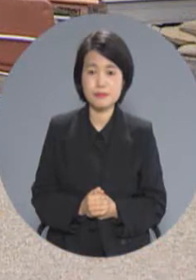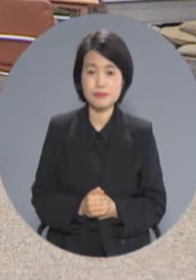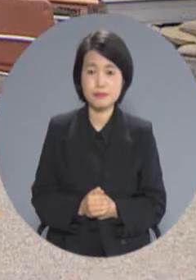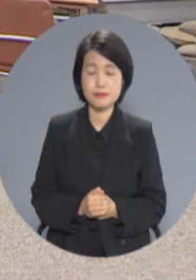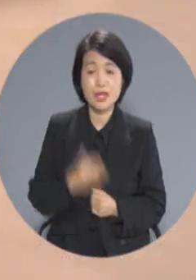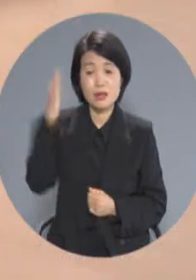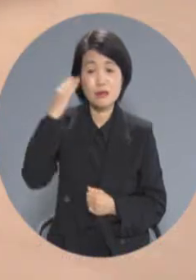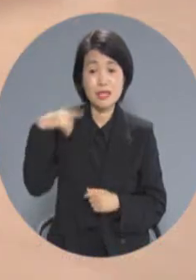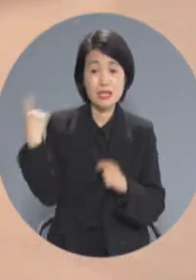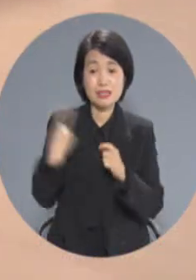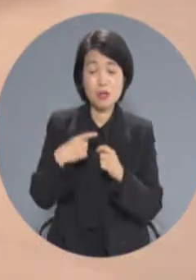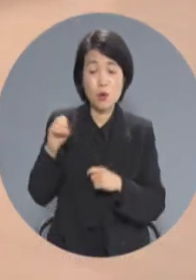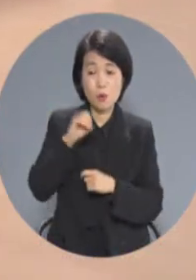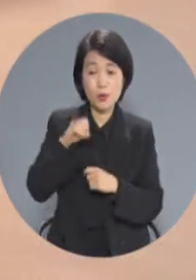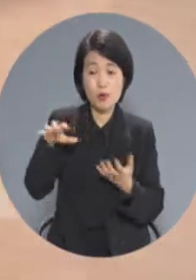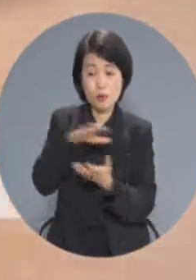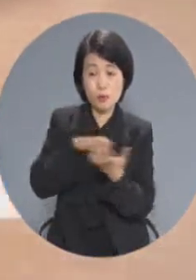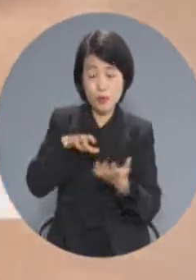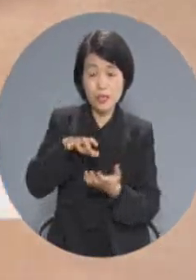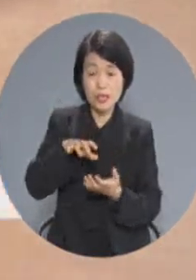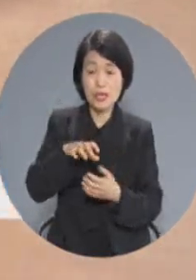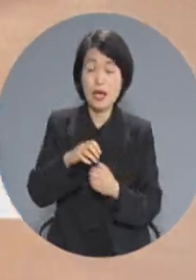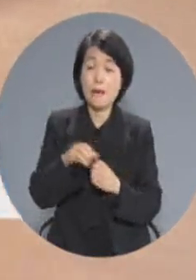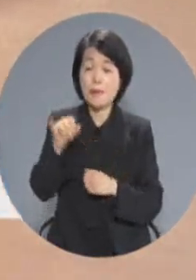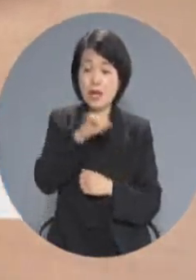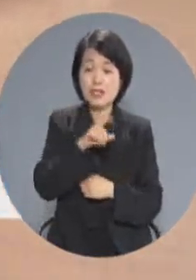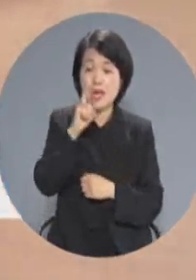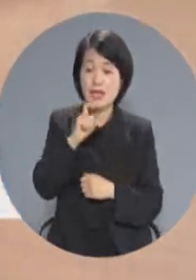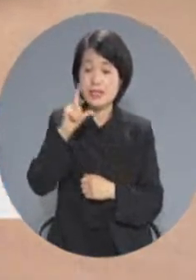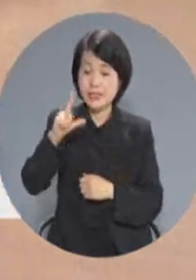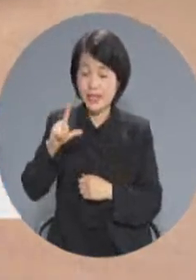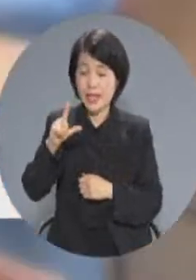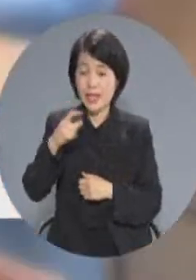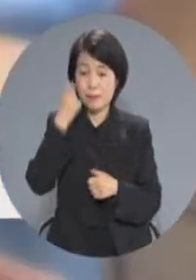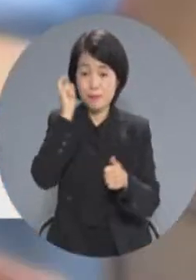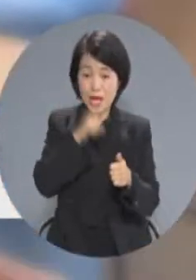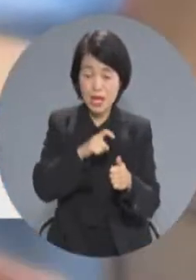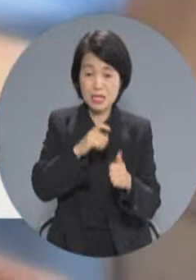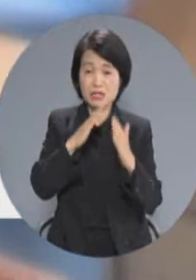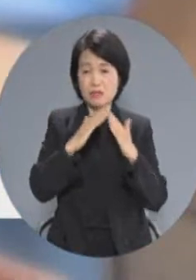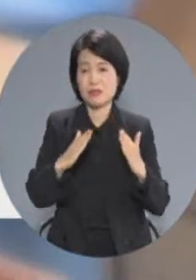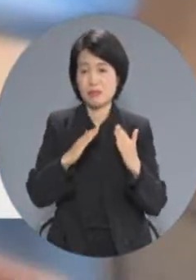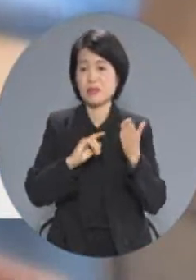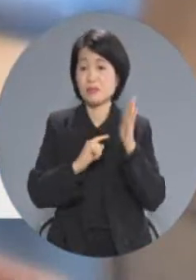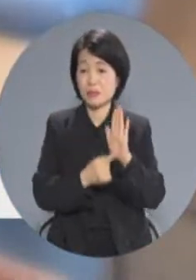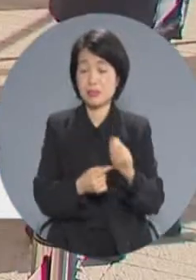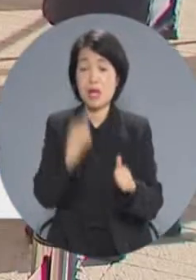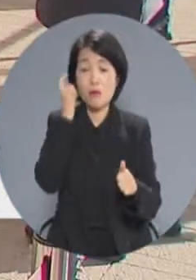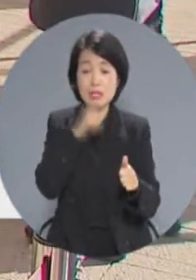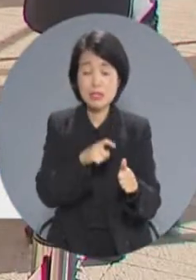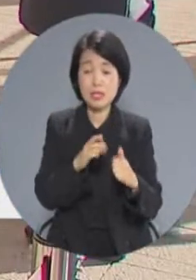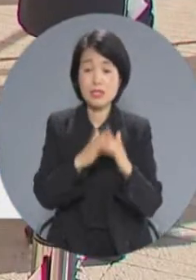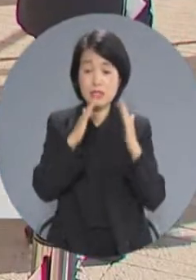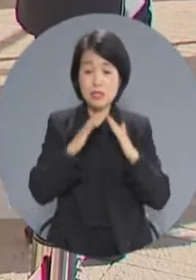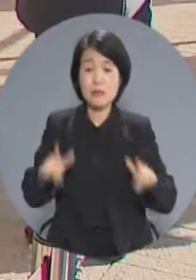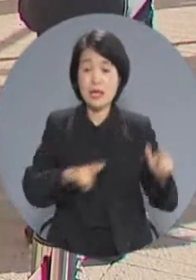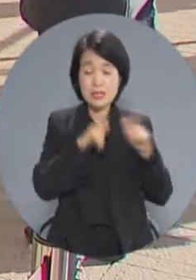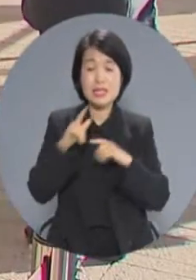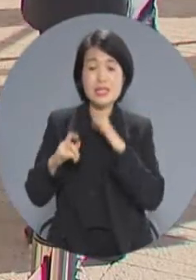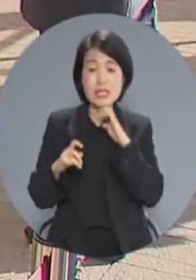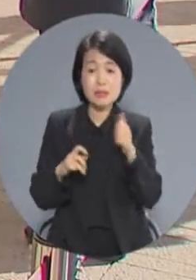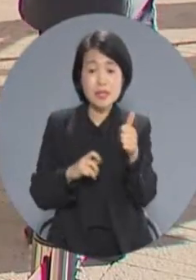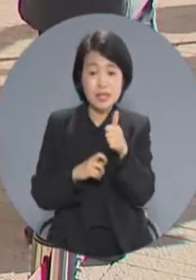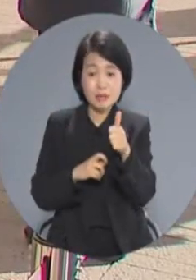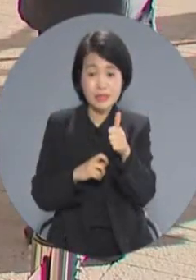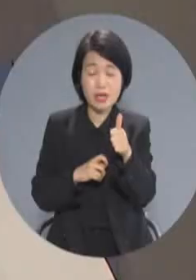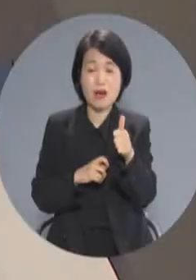국내 첫 오미크론 재조합 변이 바이러스 XL 감염자가 전남에서 나왔습니다. 확진자는 전남에 거주하는 40대